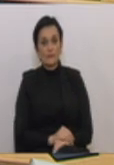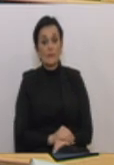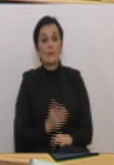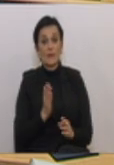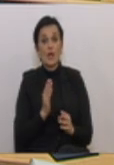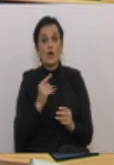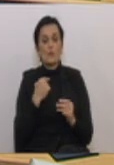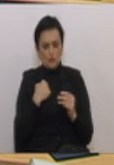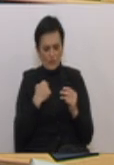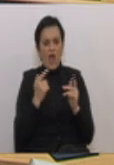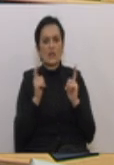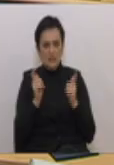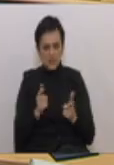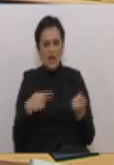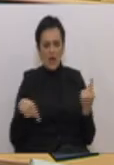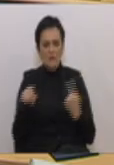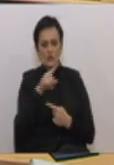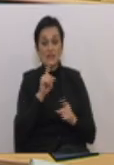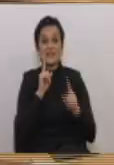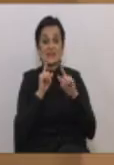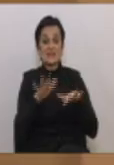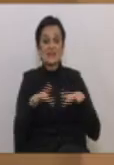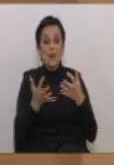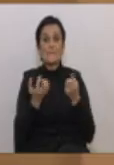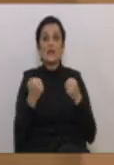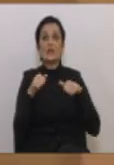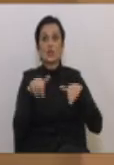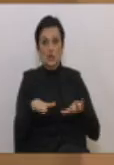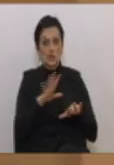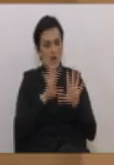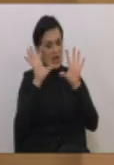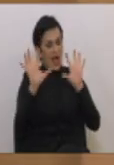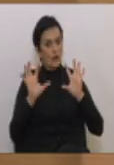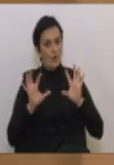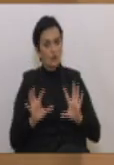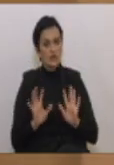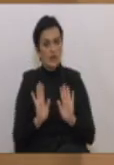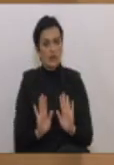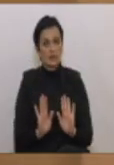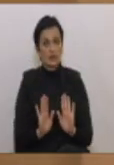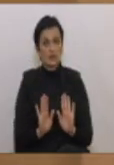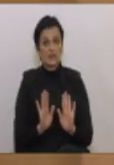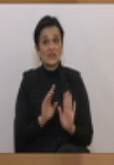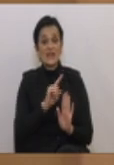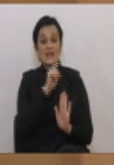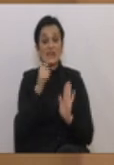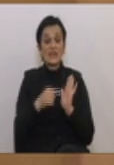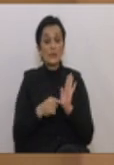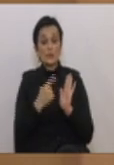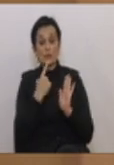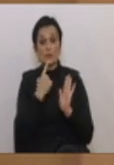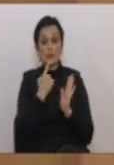თანხმდებით იმაზე, რომ საკრებულოების მიღებული გადაწყვეტილება იყო კანონიერი. Კითხვის ნიშნის ქვეშ